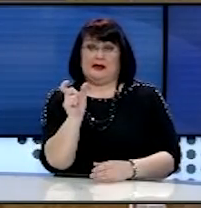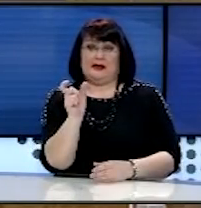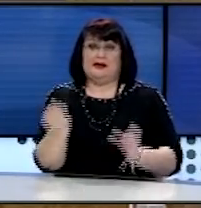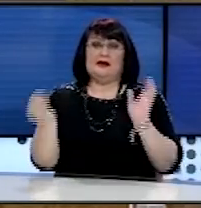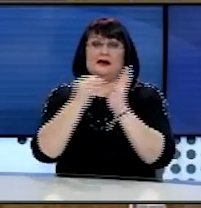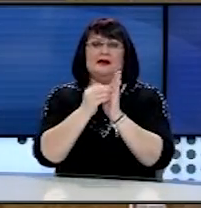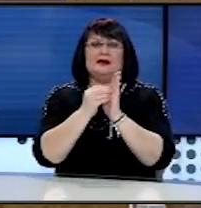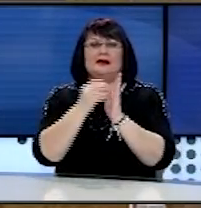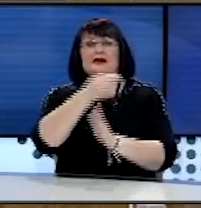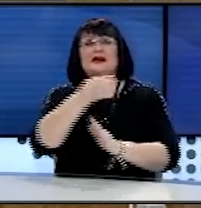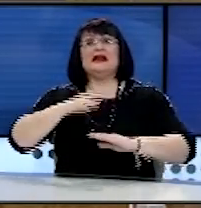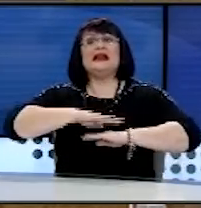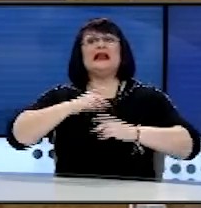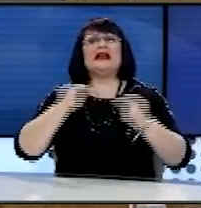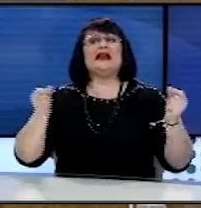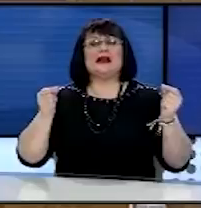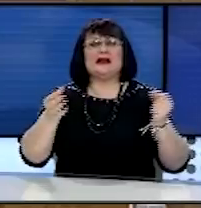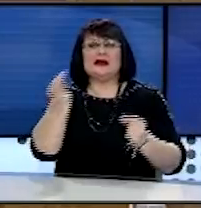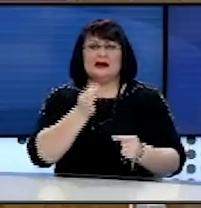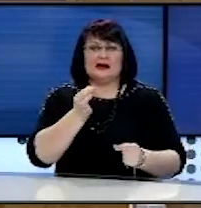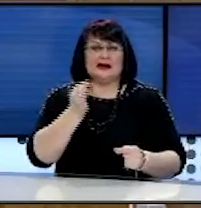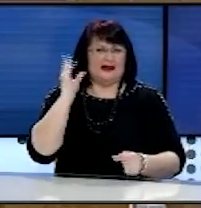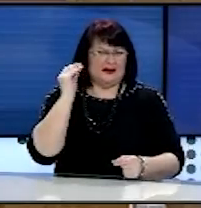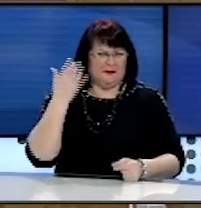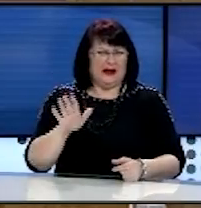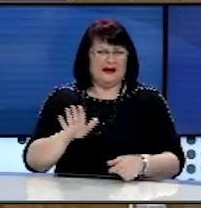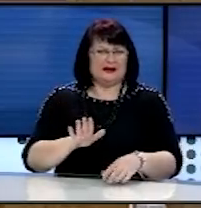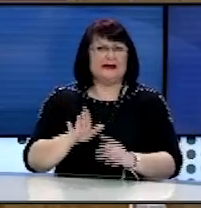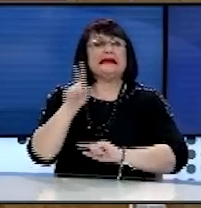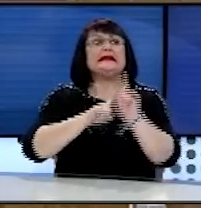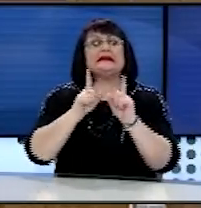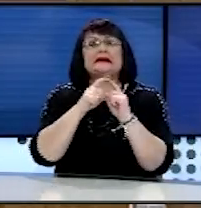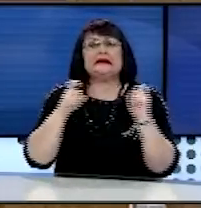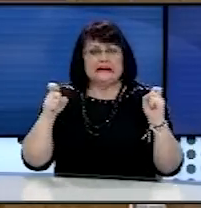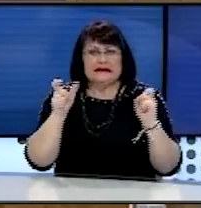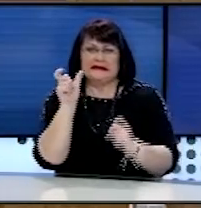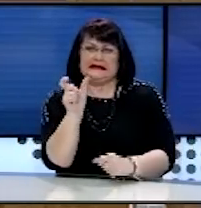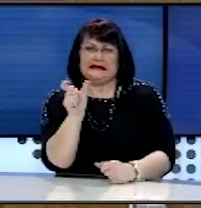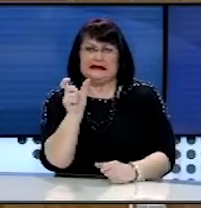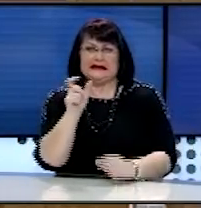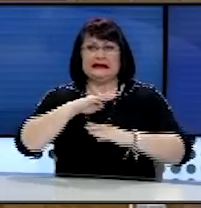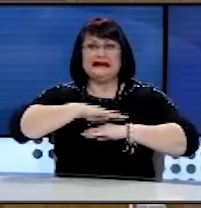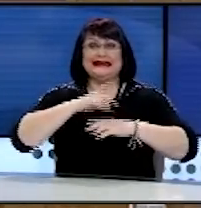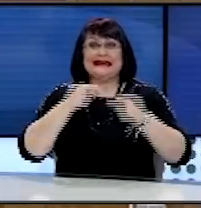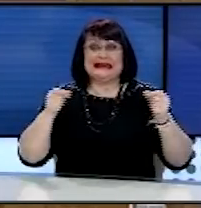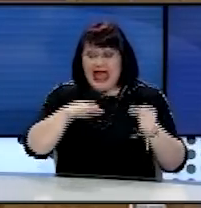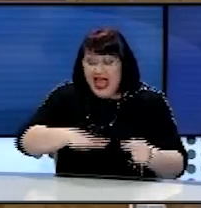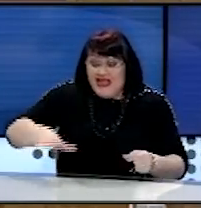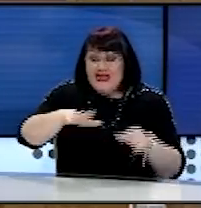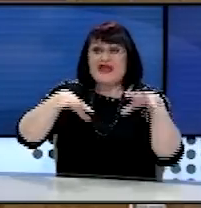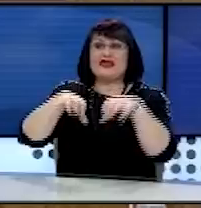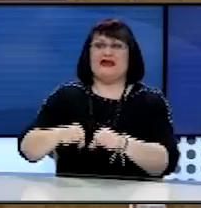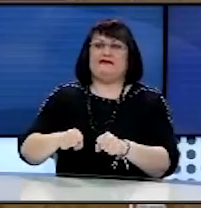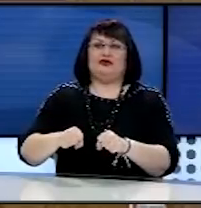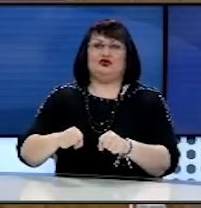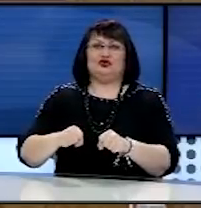ενταχθεί στη φρασιολογία του ΝΑΤΟ. Το έχετε ακούσει. Ποιος είναι αυτός? Μιλάνε για νατοϊκό έδαφος, για